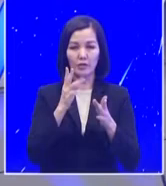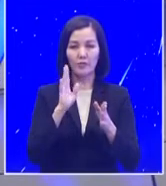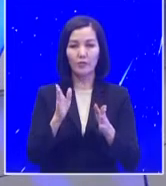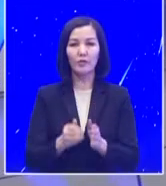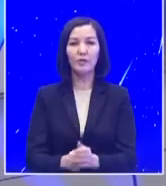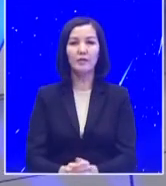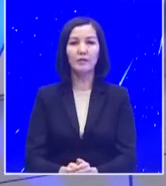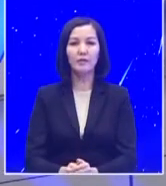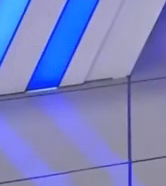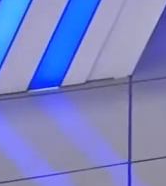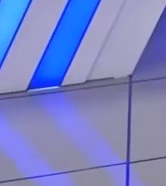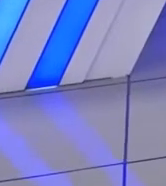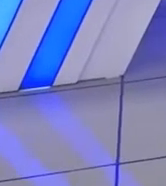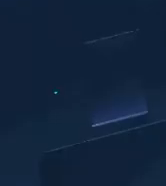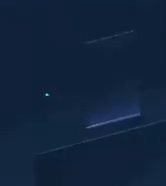Алдымен аңдатпа.